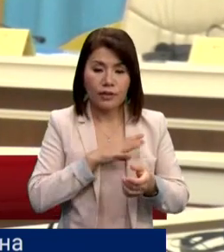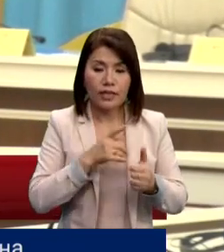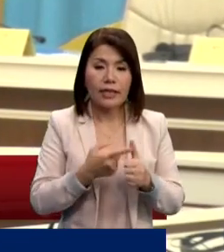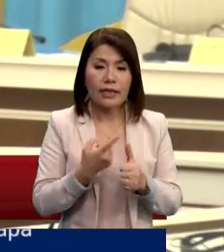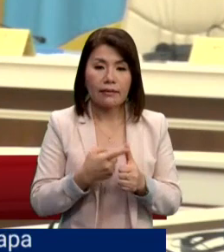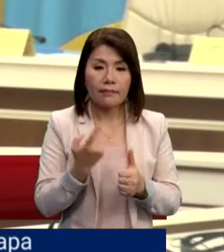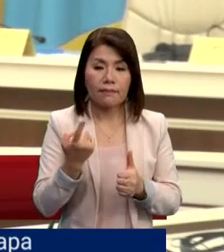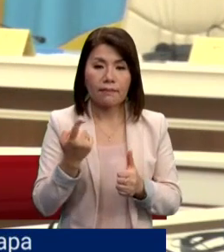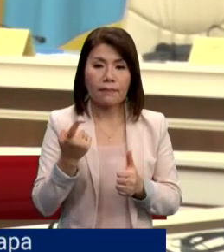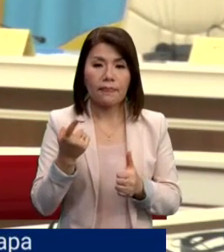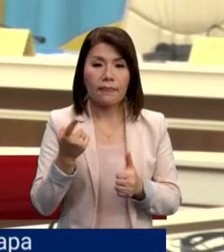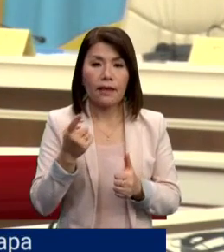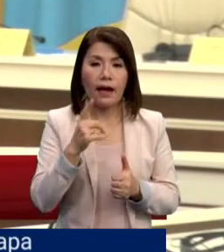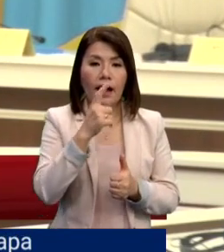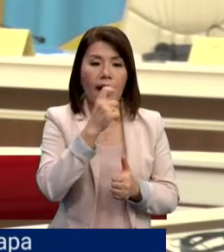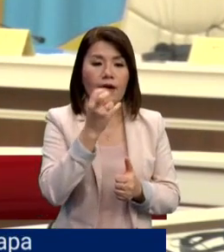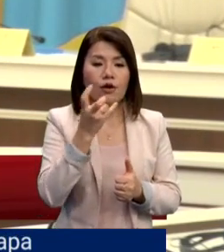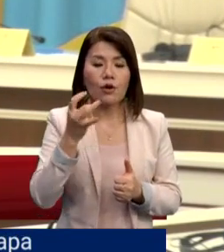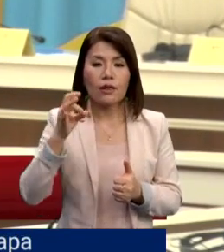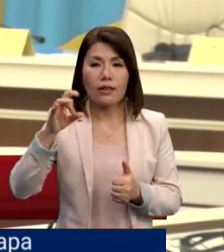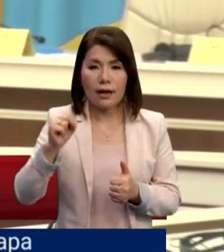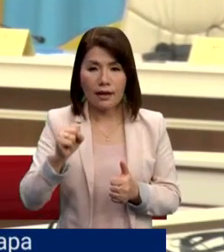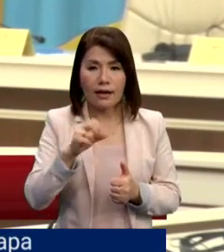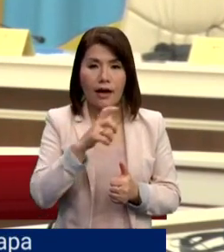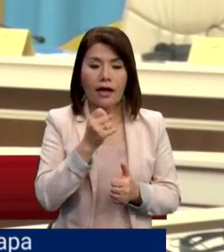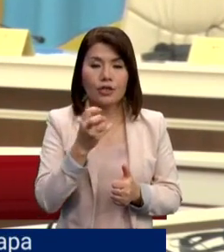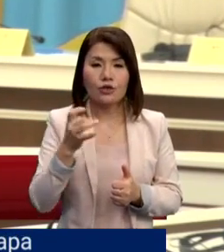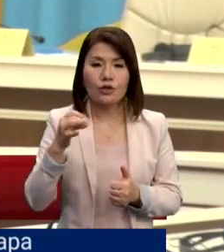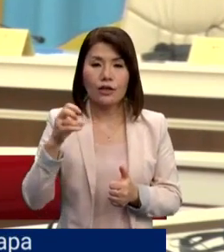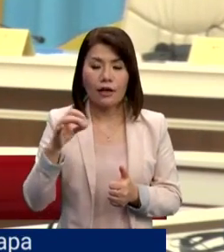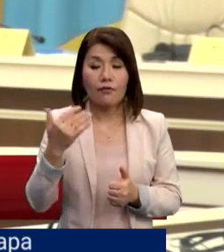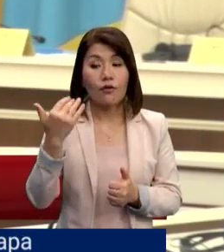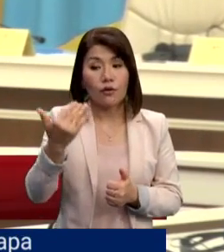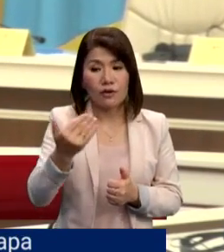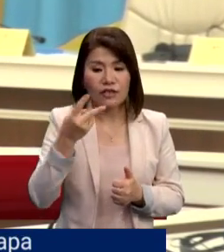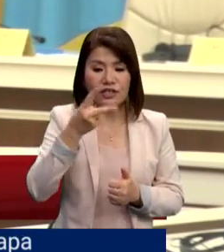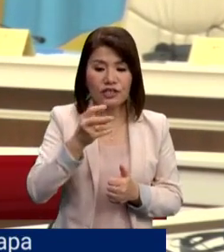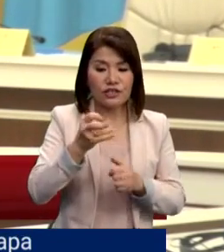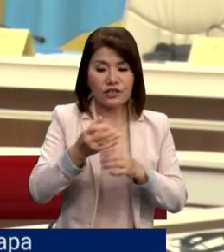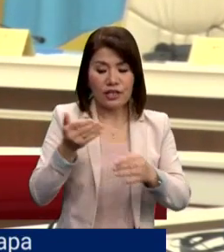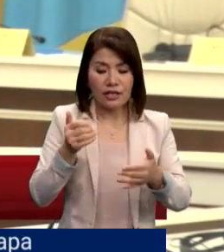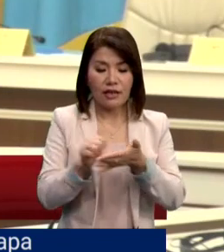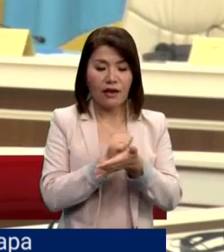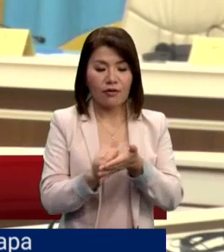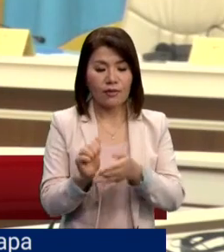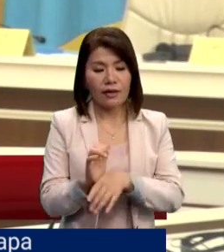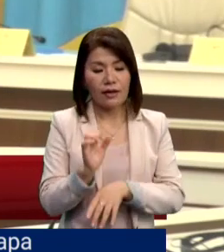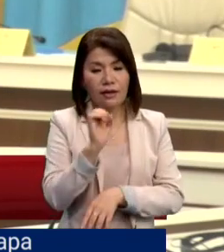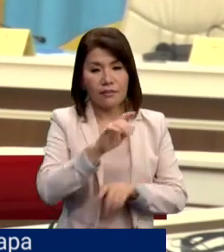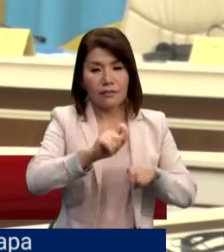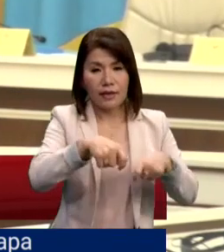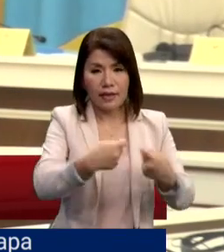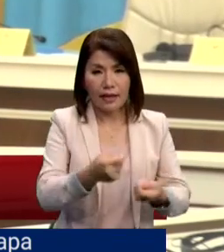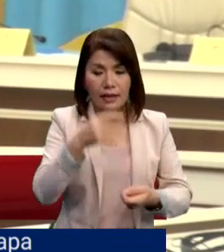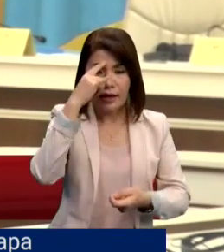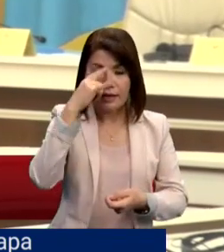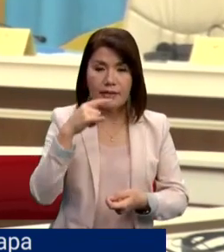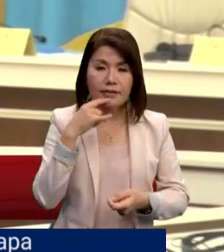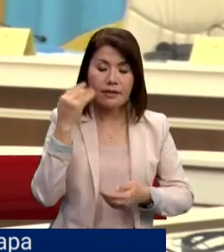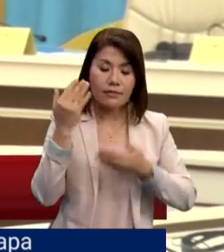ол Хайролла Ғабжалаев, және ол өйткені 2 сағат бұрын ғана құжаттарын өткізіпті. Сонымен қатар Қазақстан